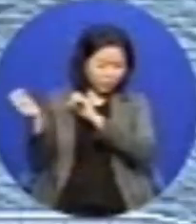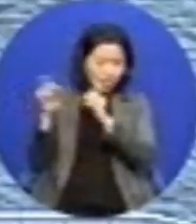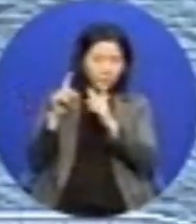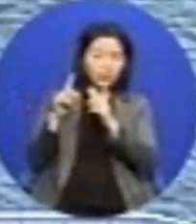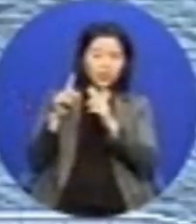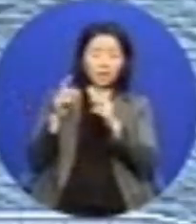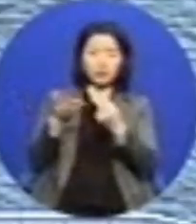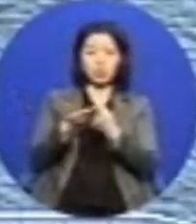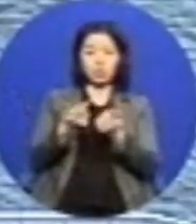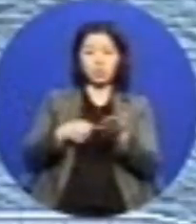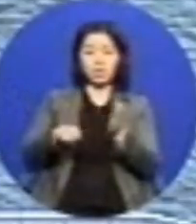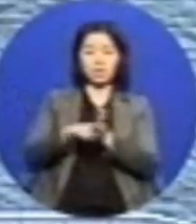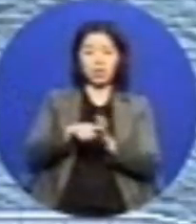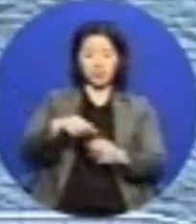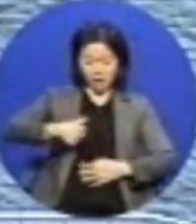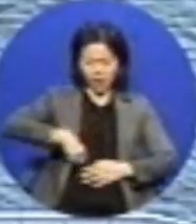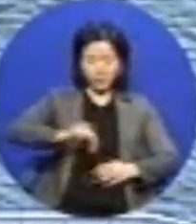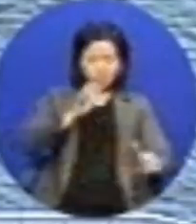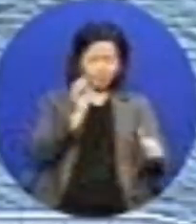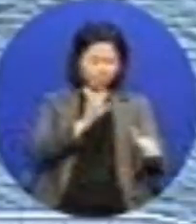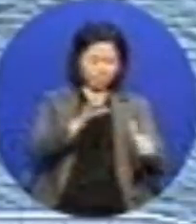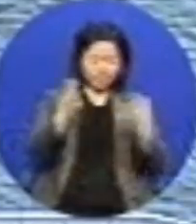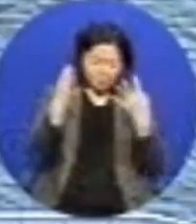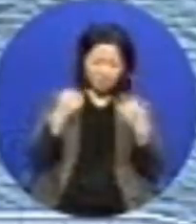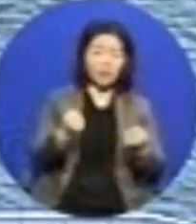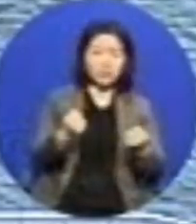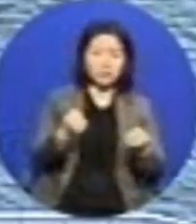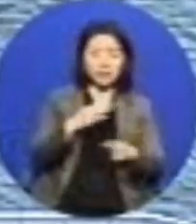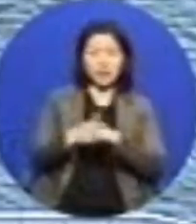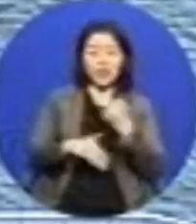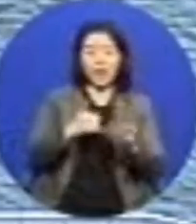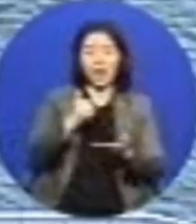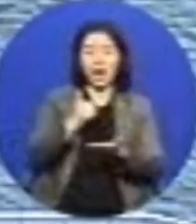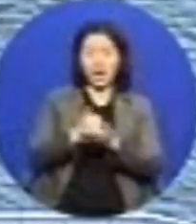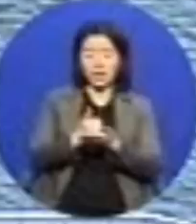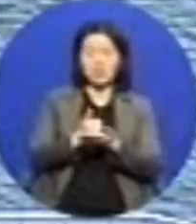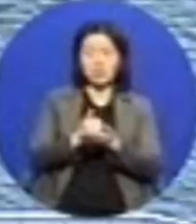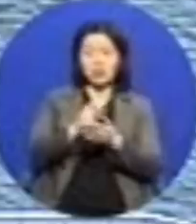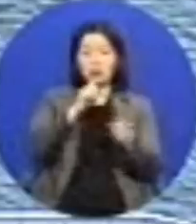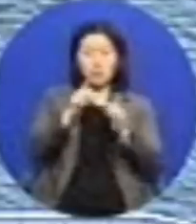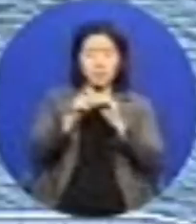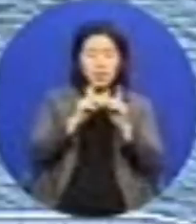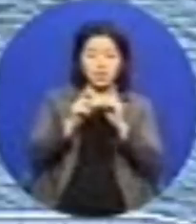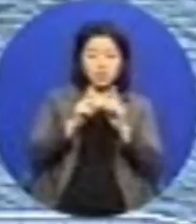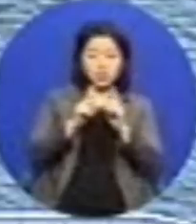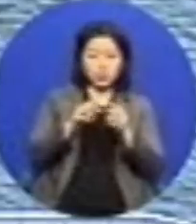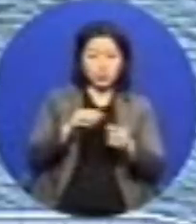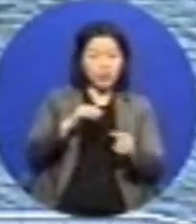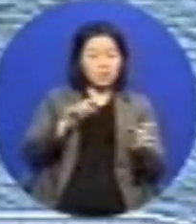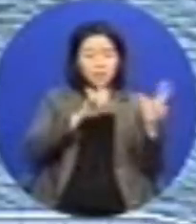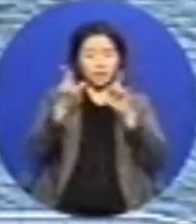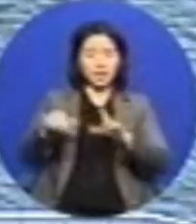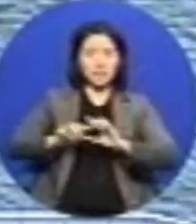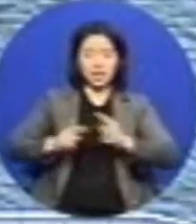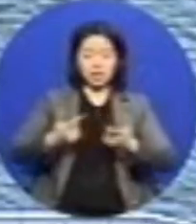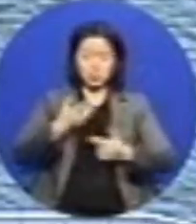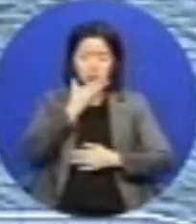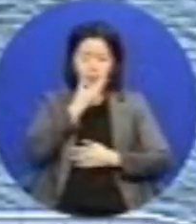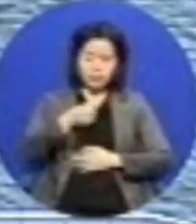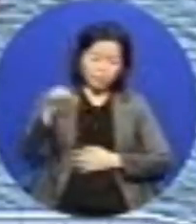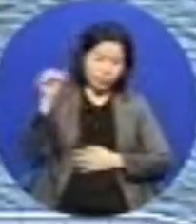야단을 많이 쳤는지 하나님 말씀대로 살지 못하면 저주 받는 다고 얼마나 책망을 많이 했는지